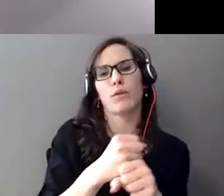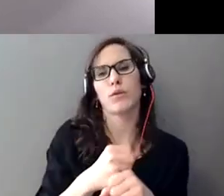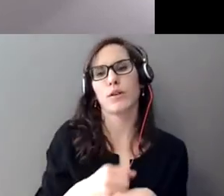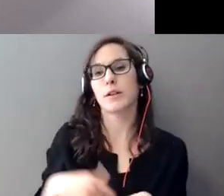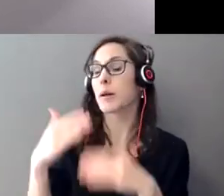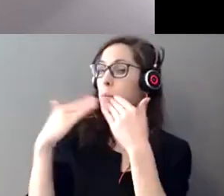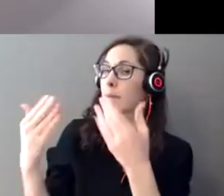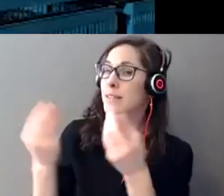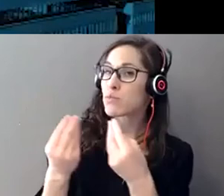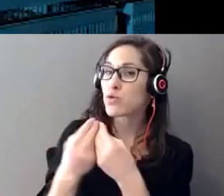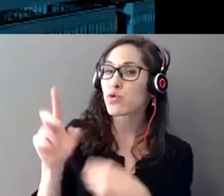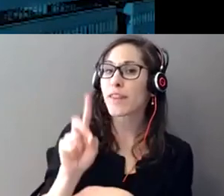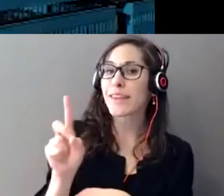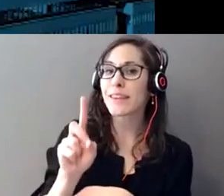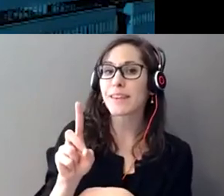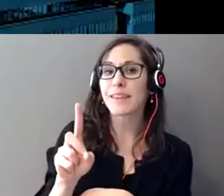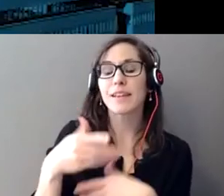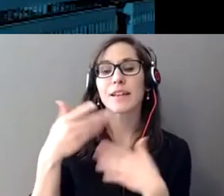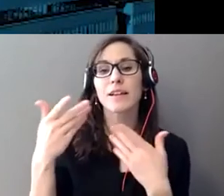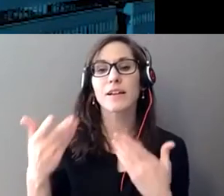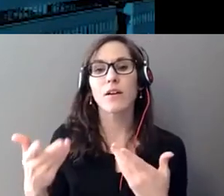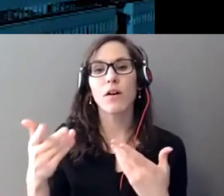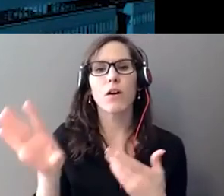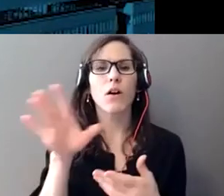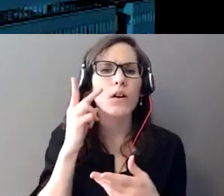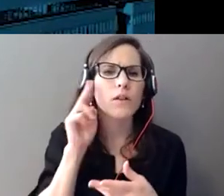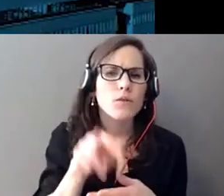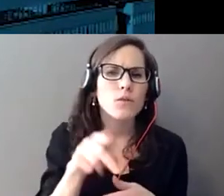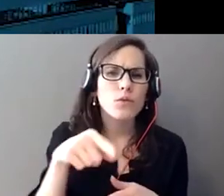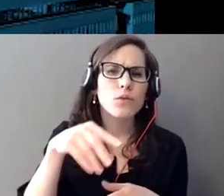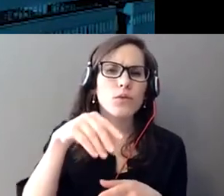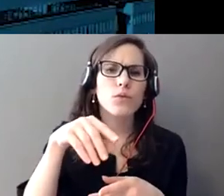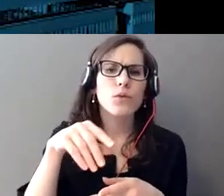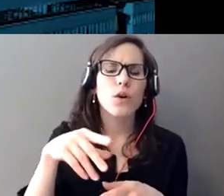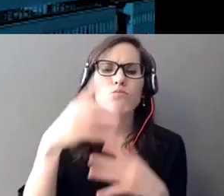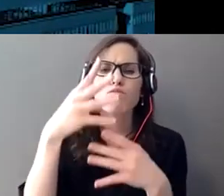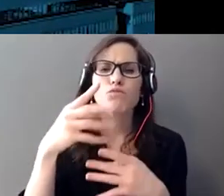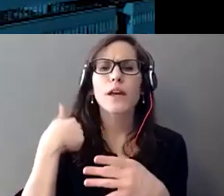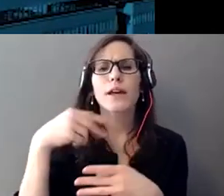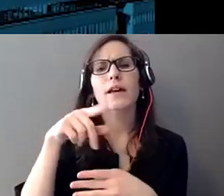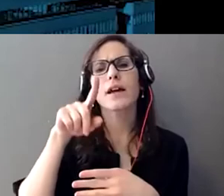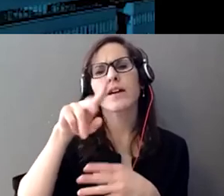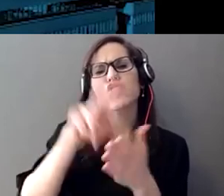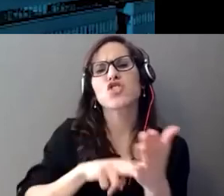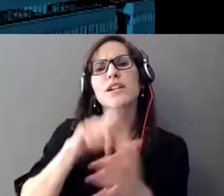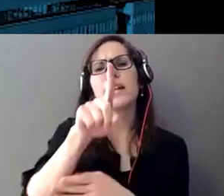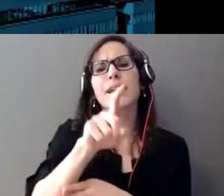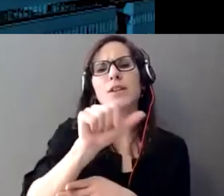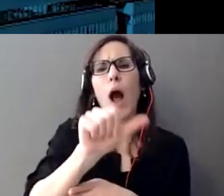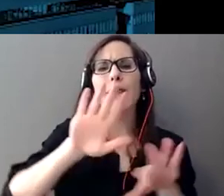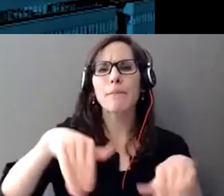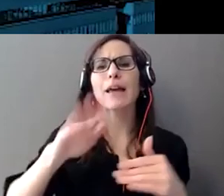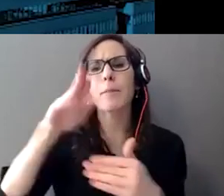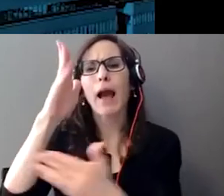merci beaucoup Denis il y eu des questions d'Anne-Marie Phil j'en fais la lecture et on s'arrête à 14h15